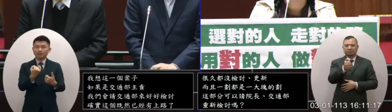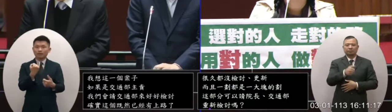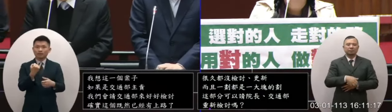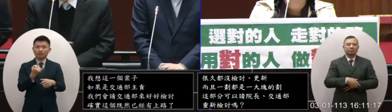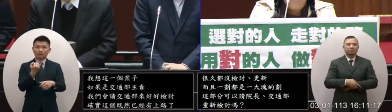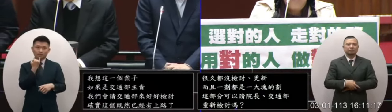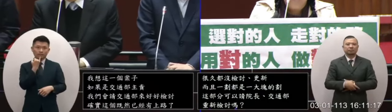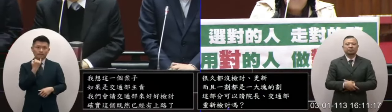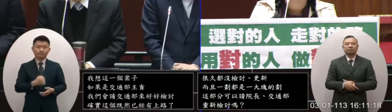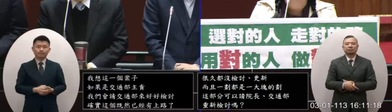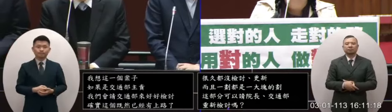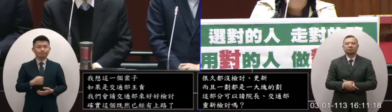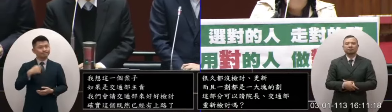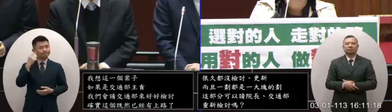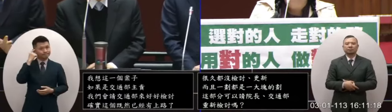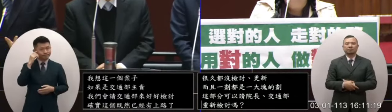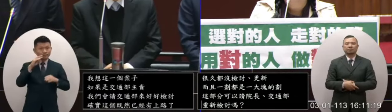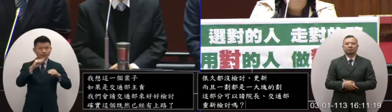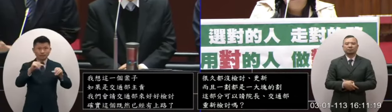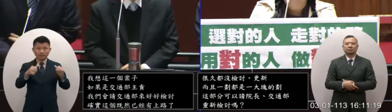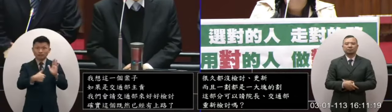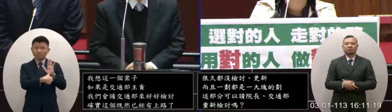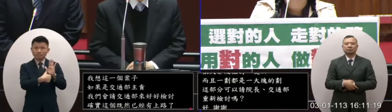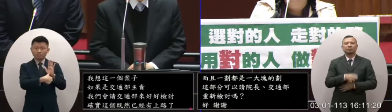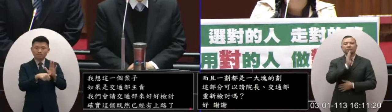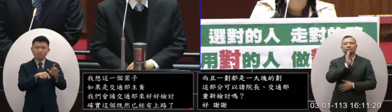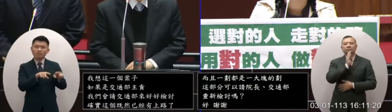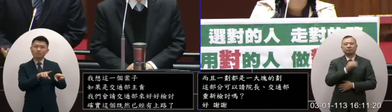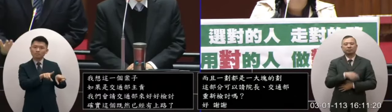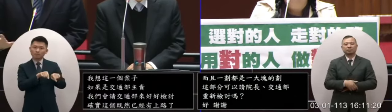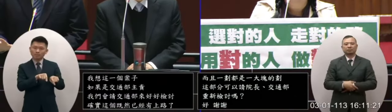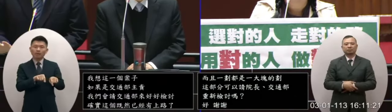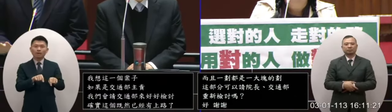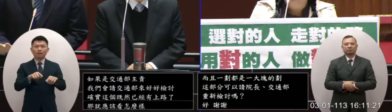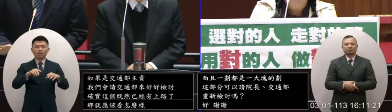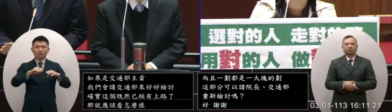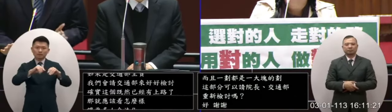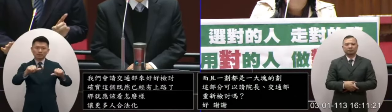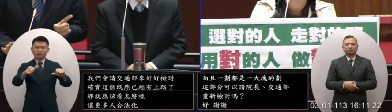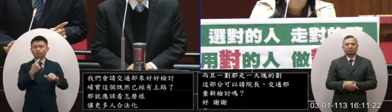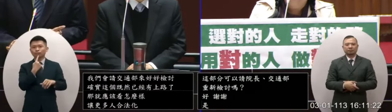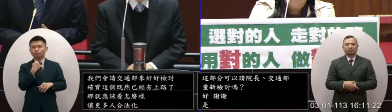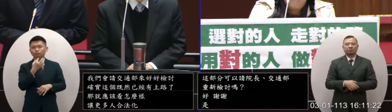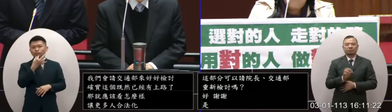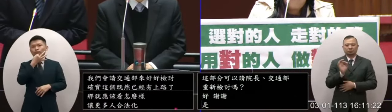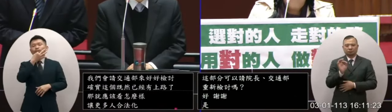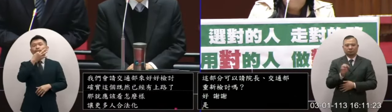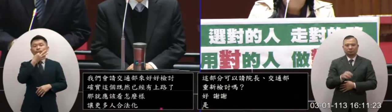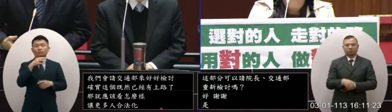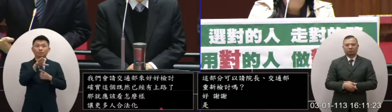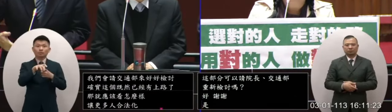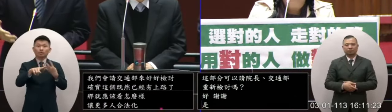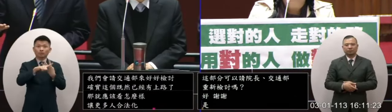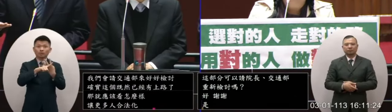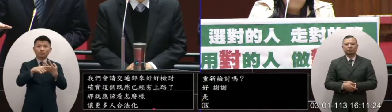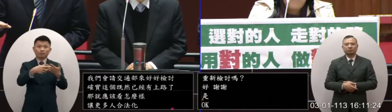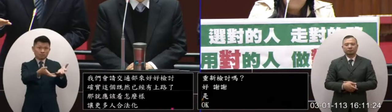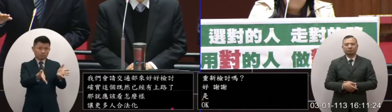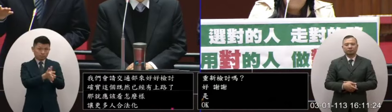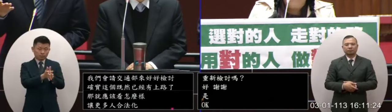我想主要还是在这个地目使用，刚才谈到环境敏感地带，因为它跨了很多部门， okay。 尤其在农业部的部分。 好， 我